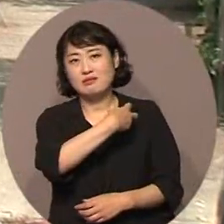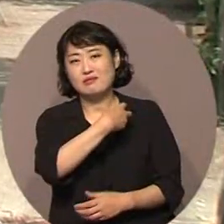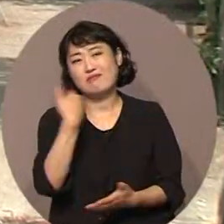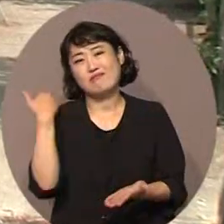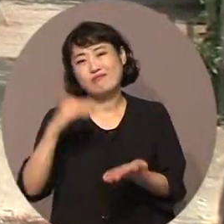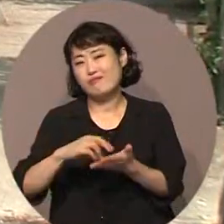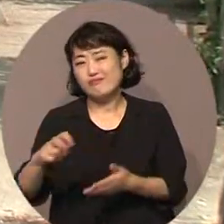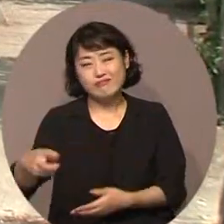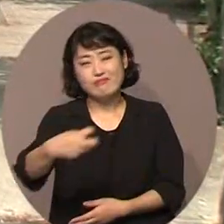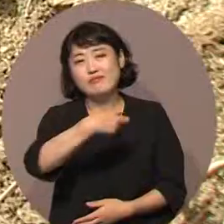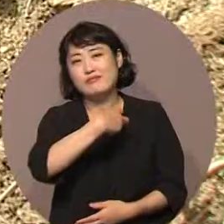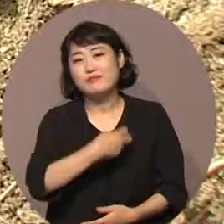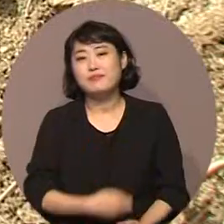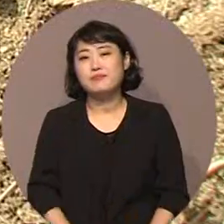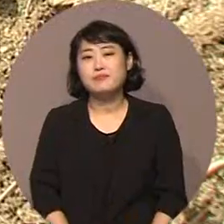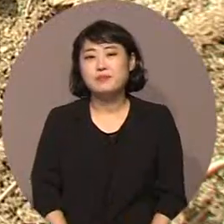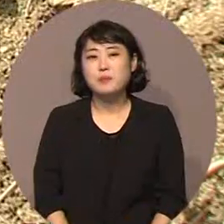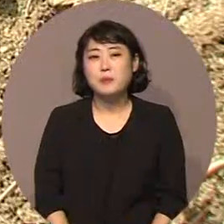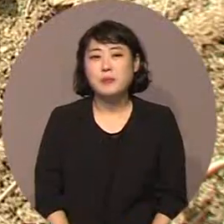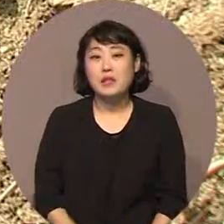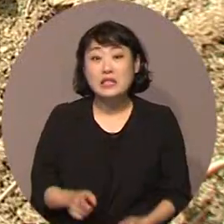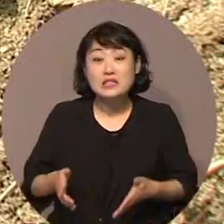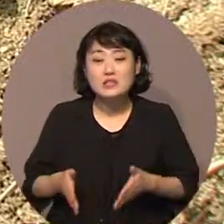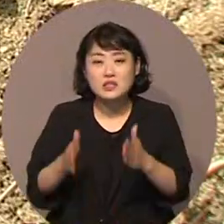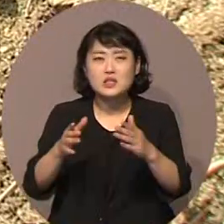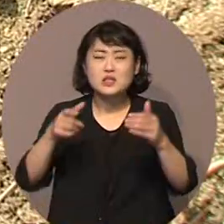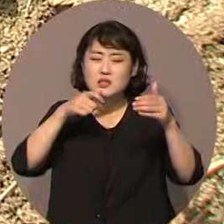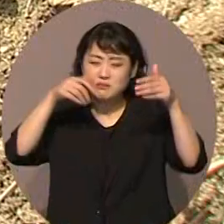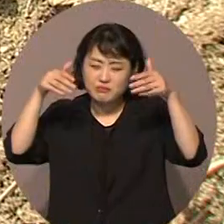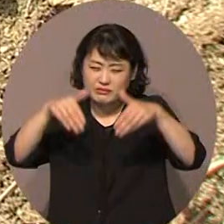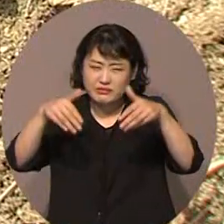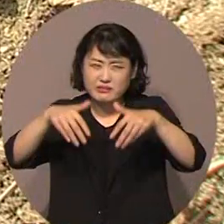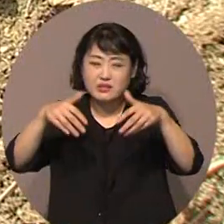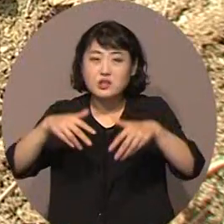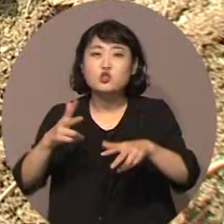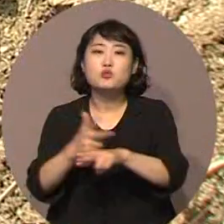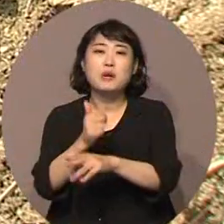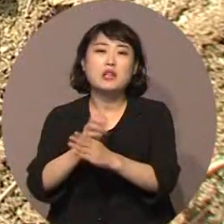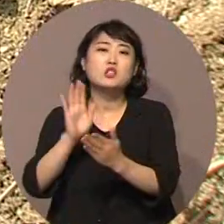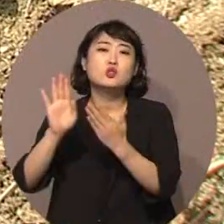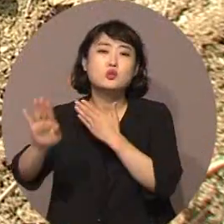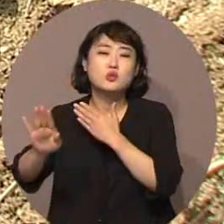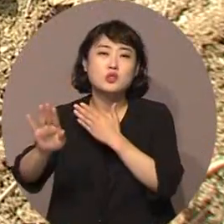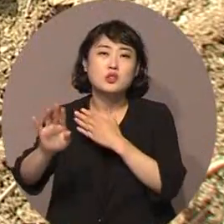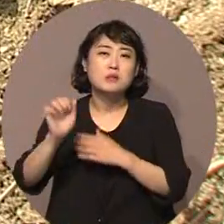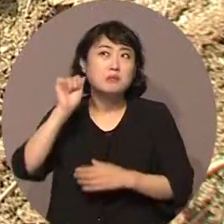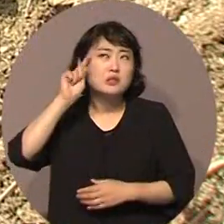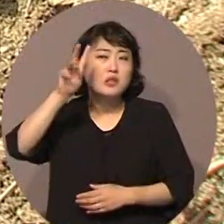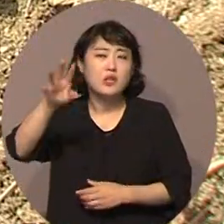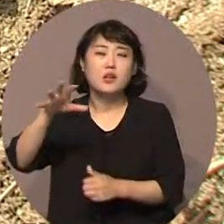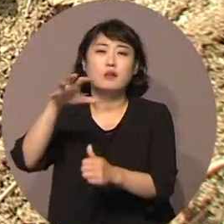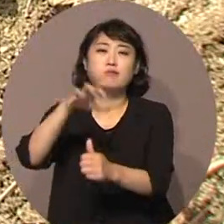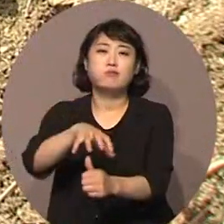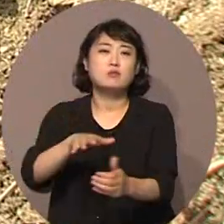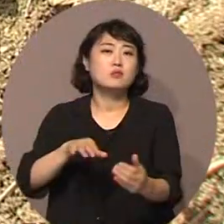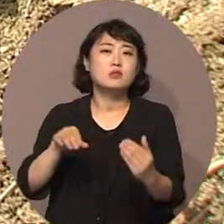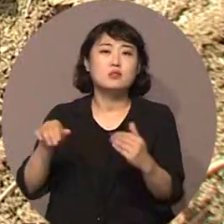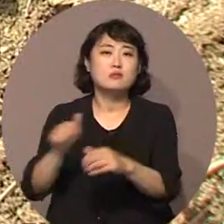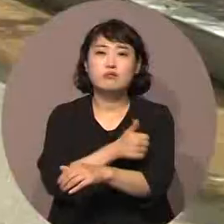길을 되돌아갑니다. 이 도로는 집중호우가 내린 지난 주말 이후 수일째 전면 통제되고